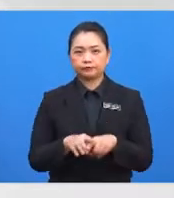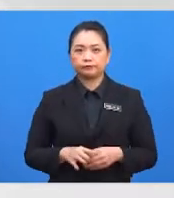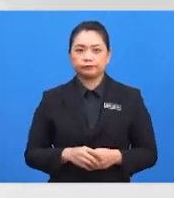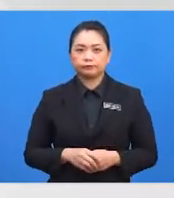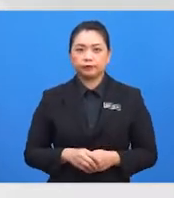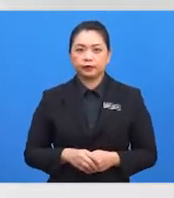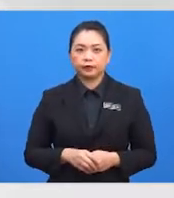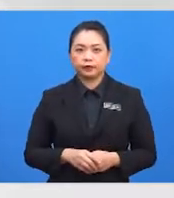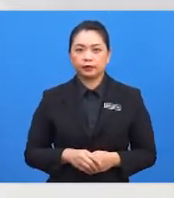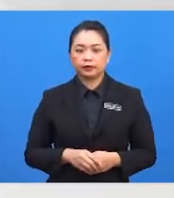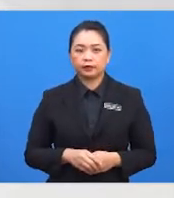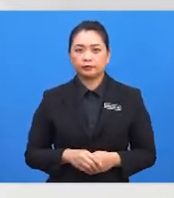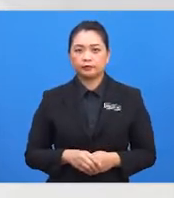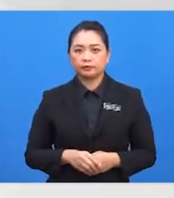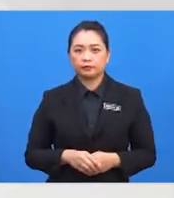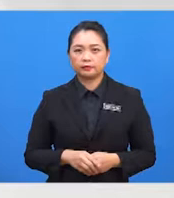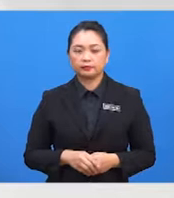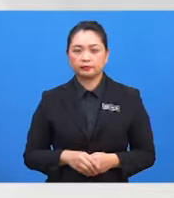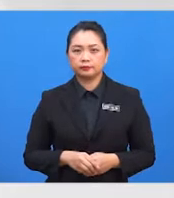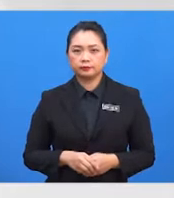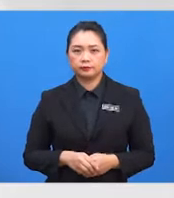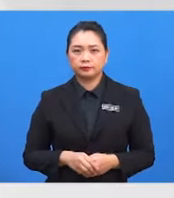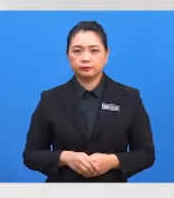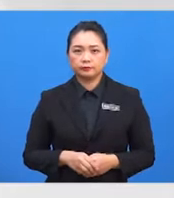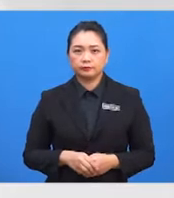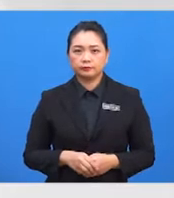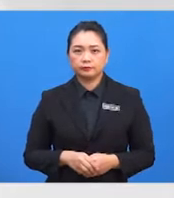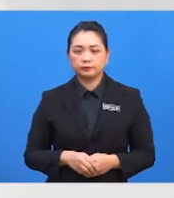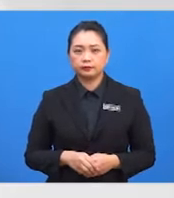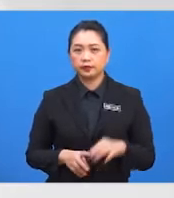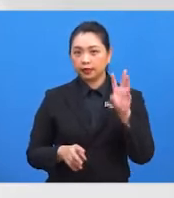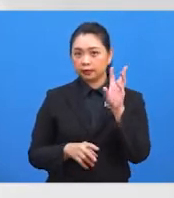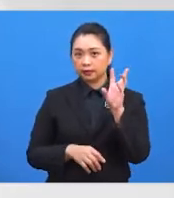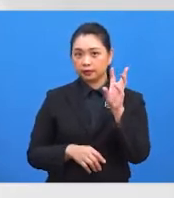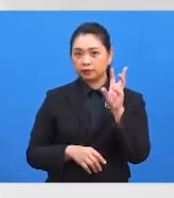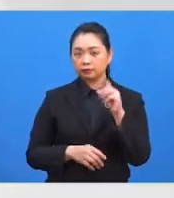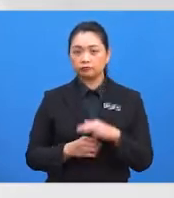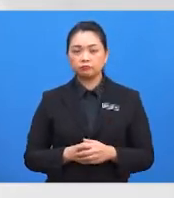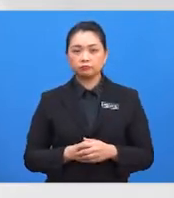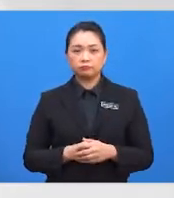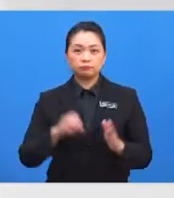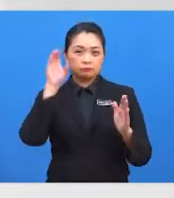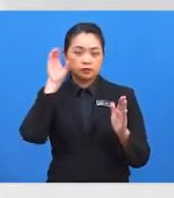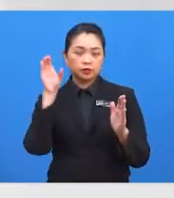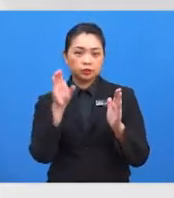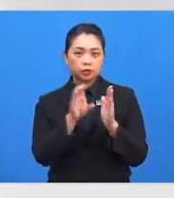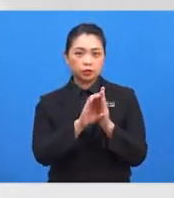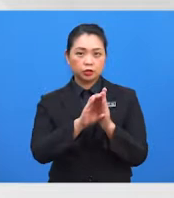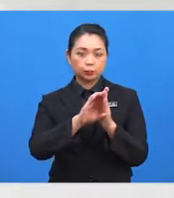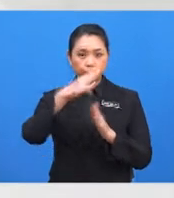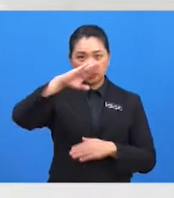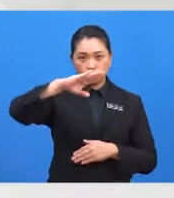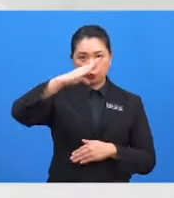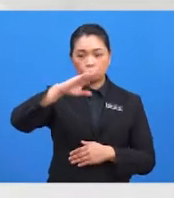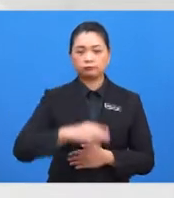persegi panjang, persegi kube dan sebagainya. Yang keenam, picture window. Paparan